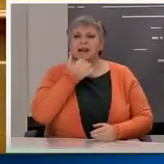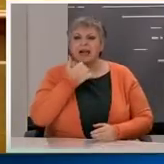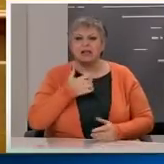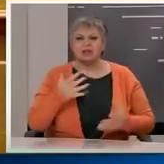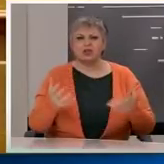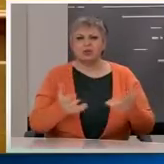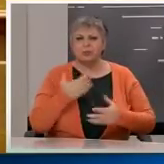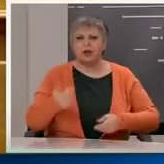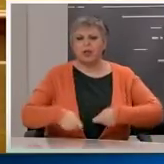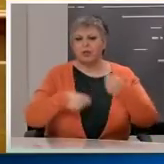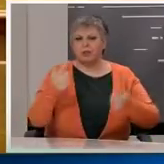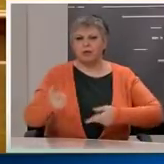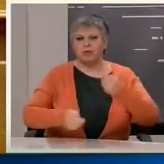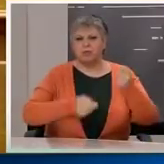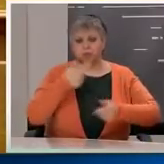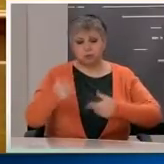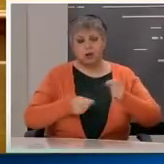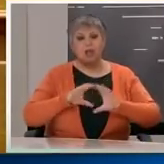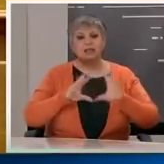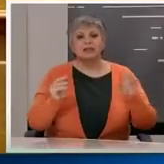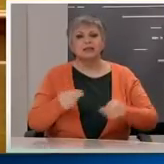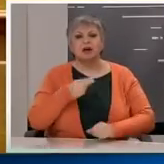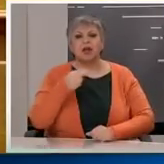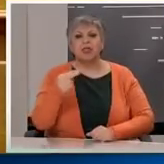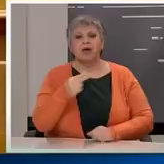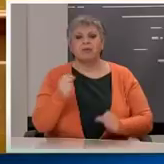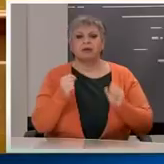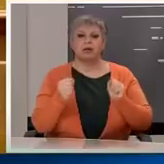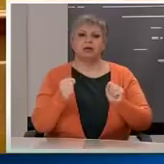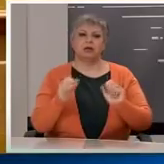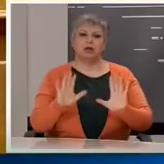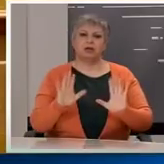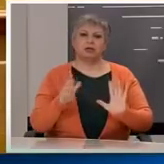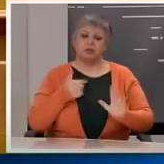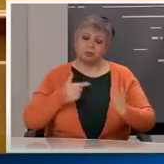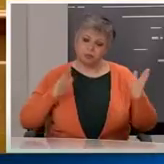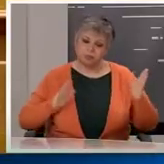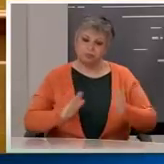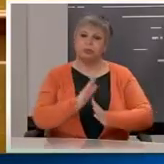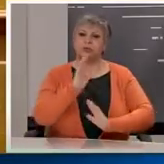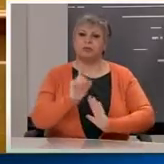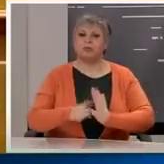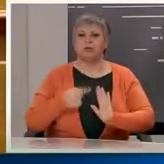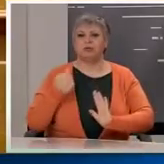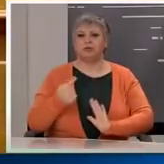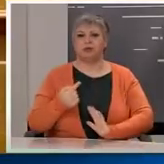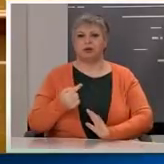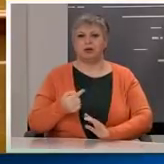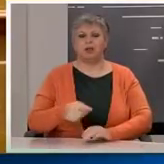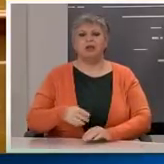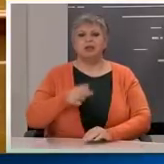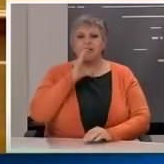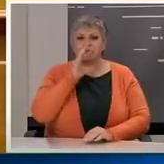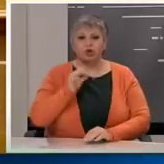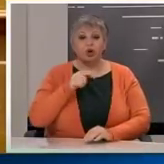σπατάλη, με τη διαφθορά στον τομέα της υγείας. Είναι λοιπόν καταφανώς